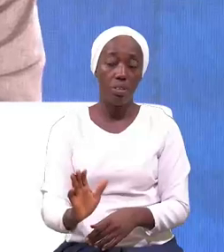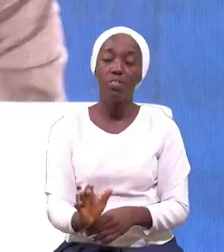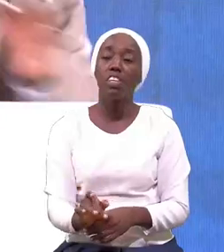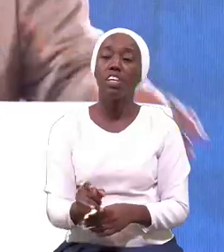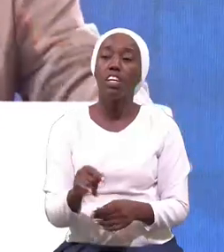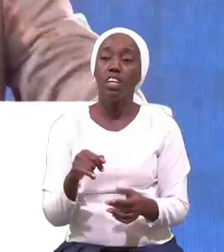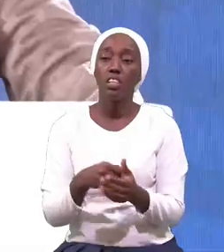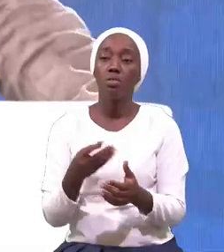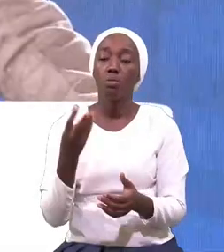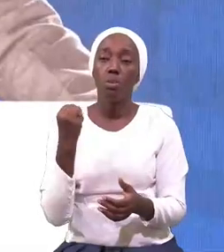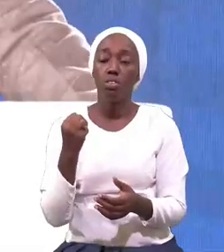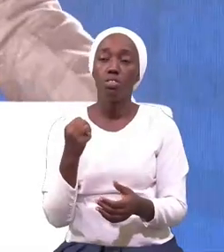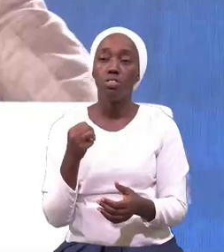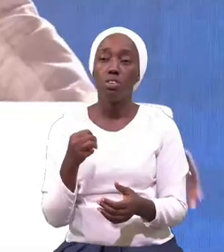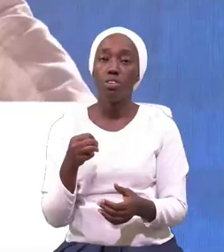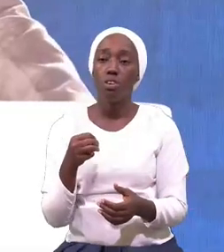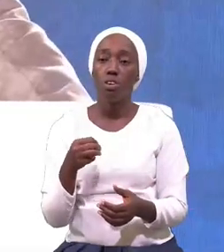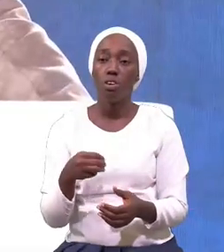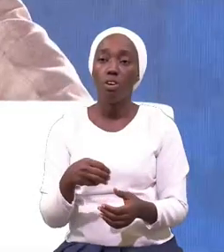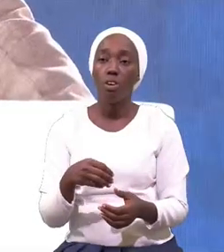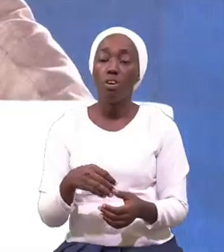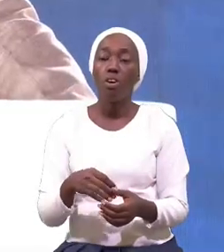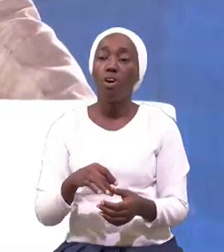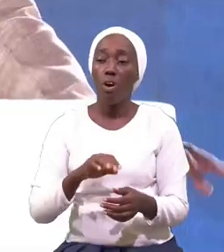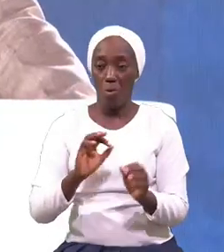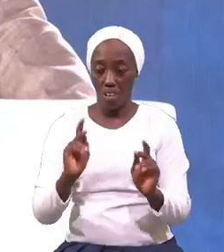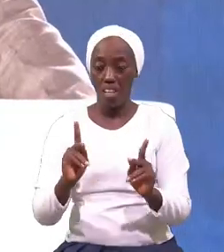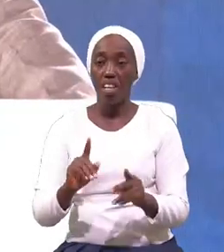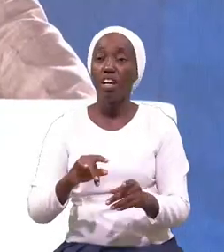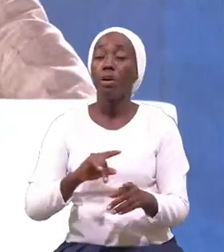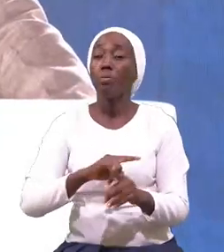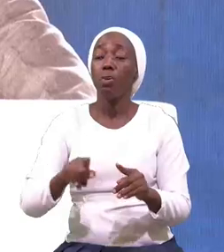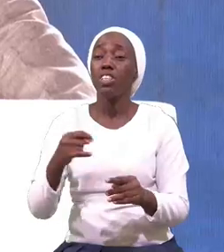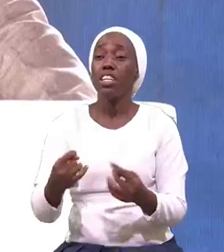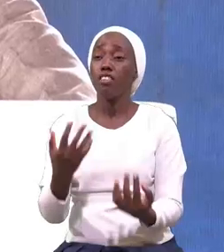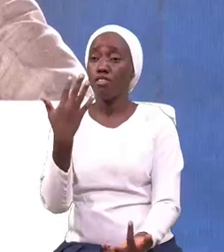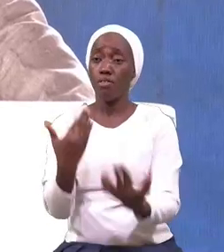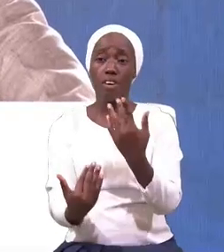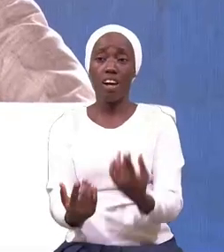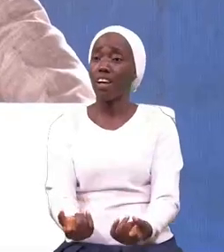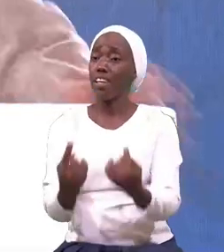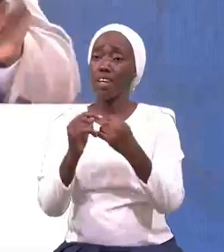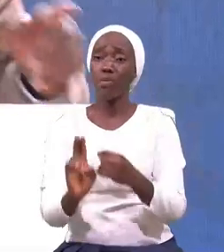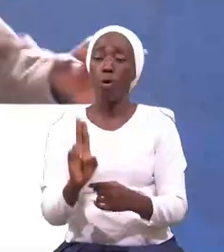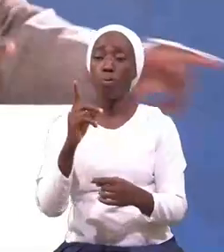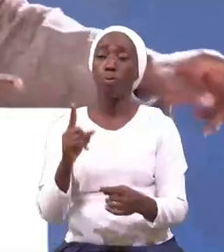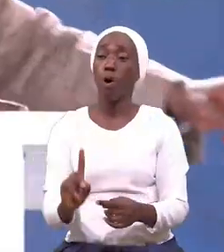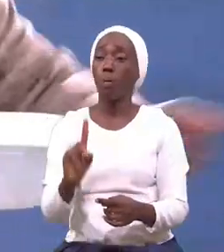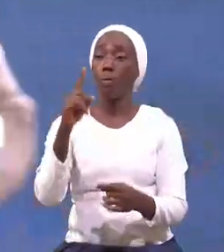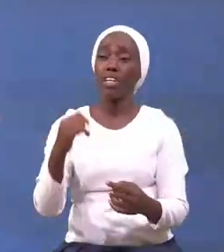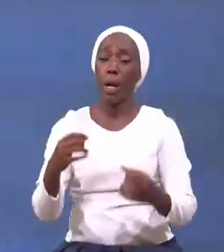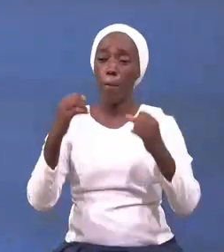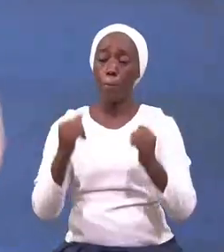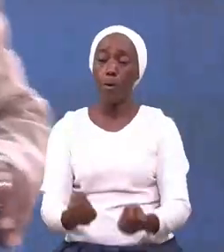Et c'était bon, c'était pas mauvais. Mais le feu a augmenté de volume. La puissance a augmenté.